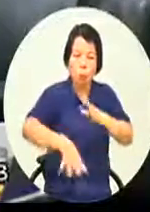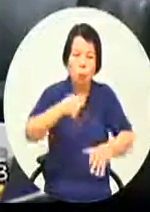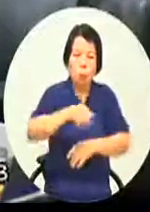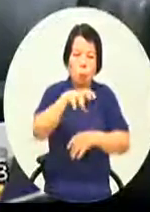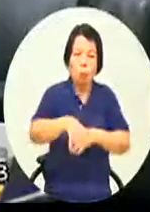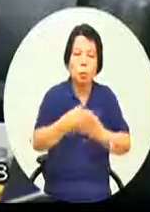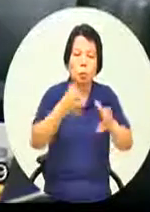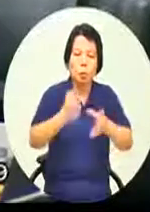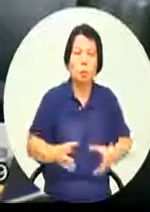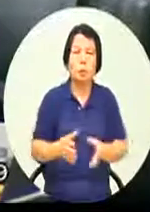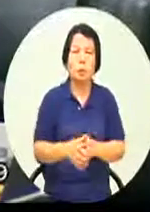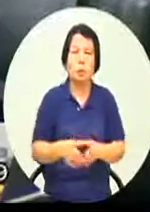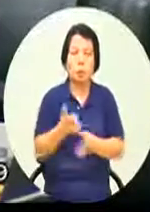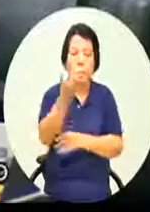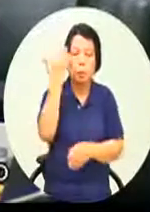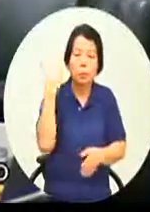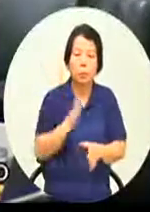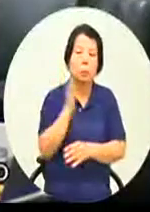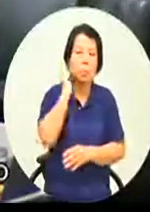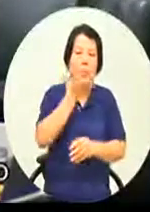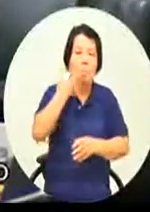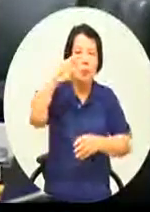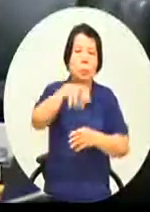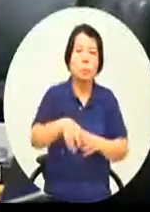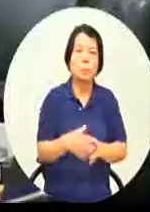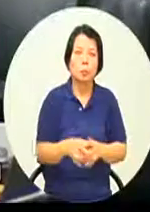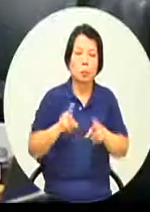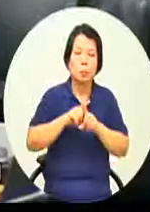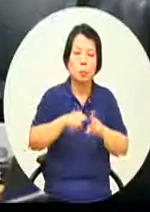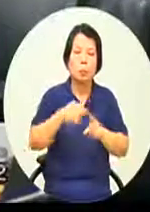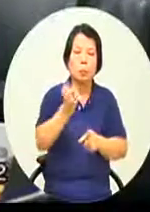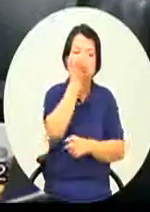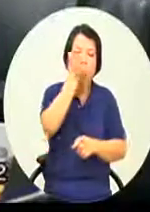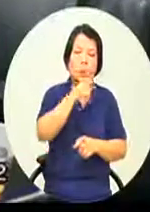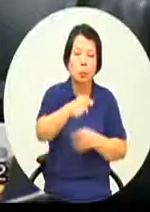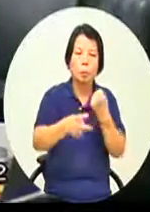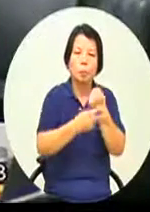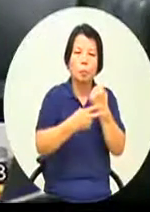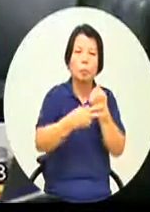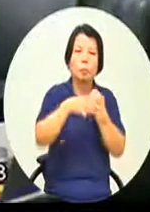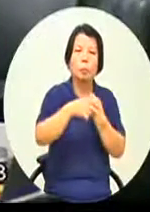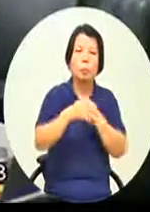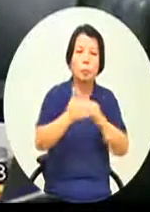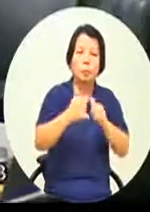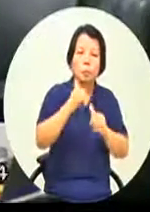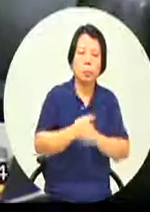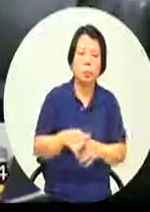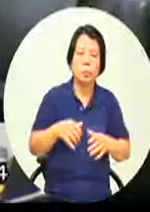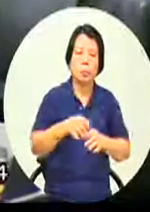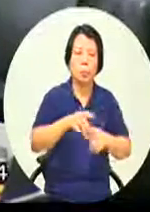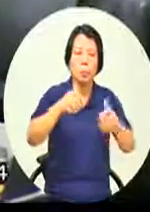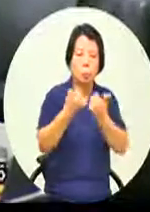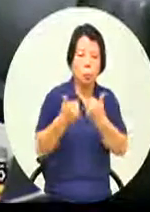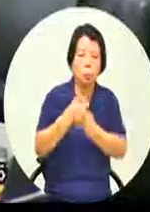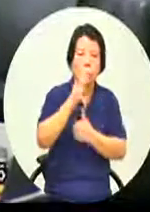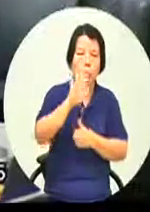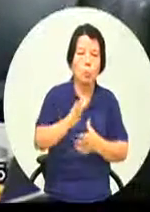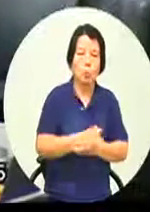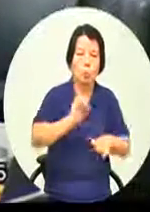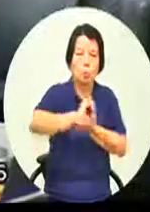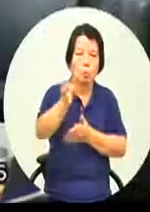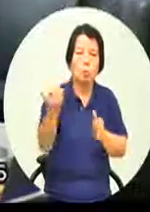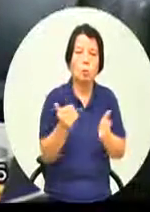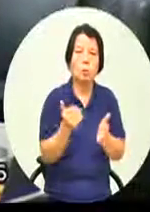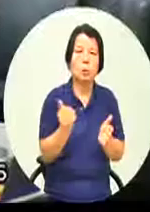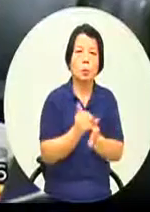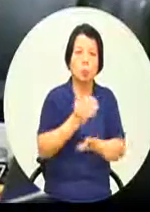想，我们之前我们水利局的同仁也跟我们石罗潭里石潭里的里民大会曾经有做一些报告。那